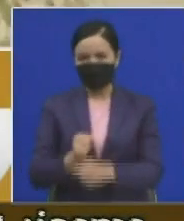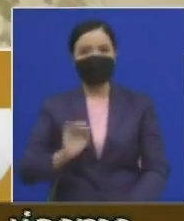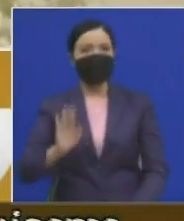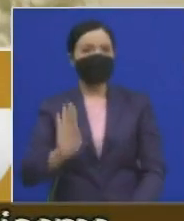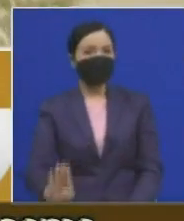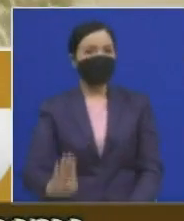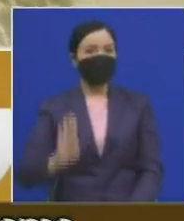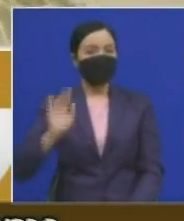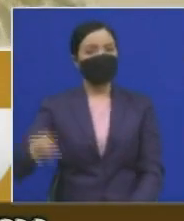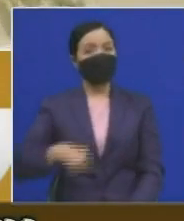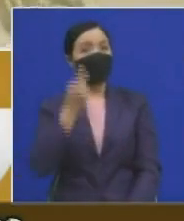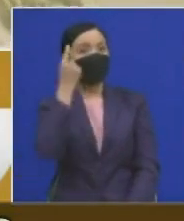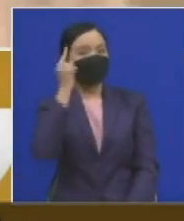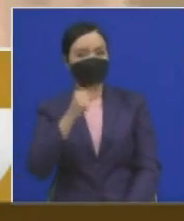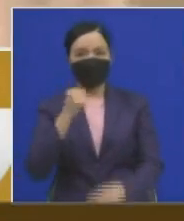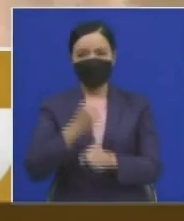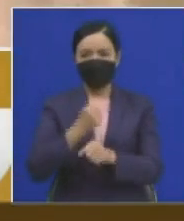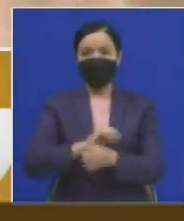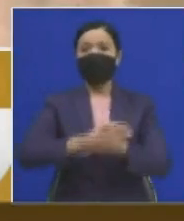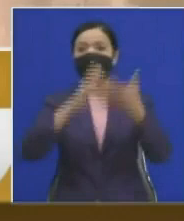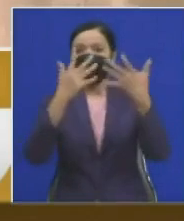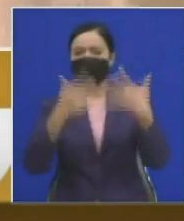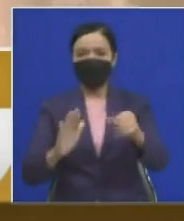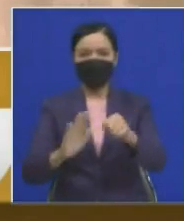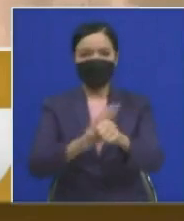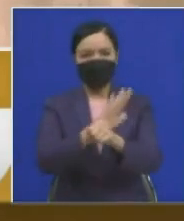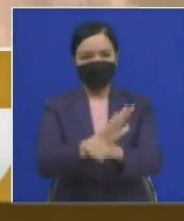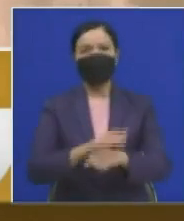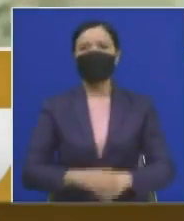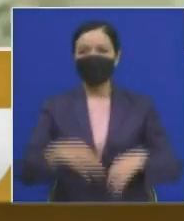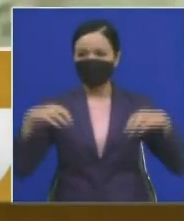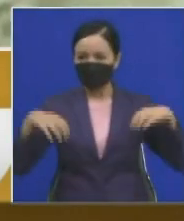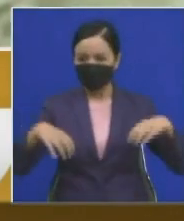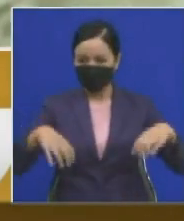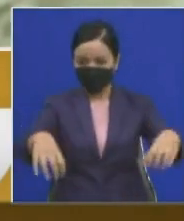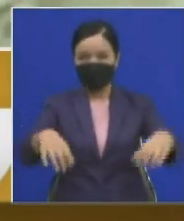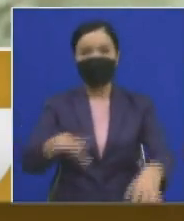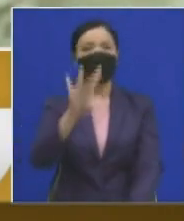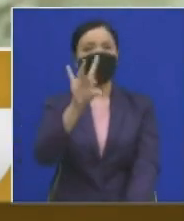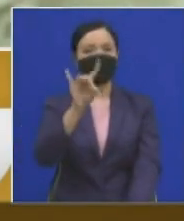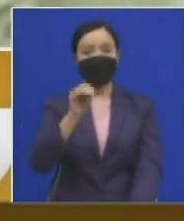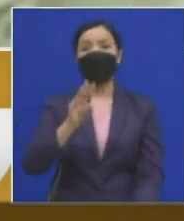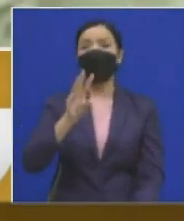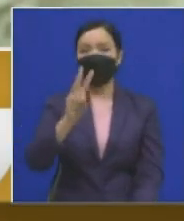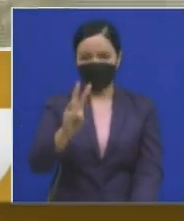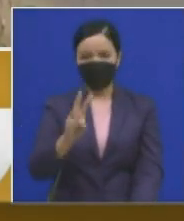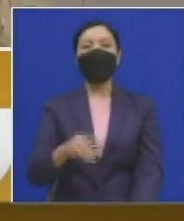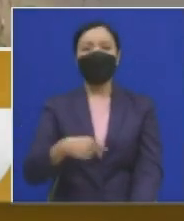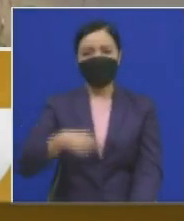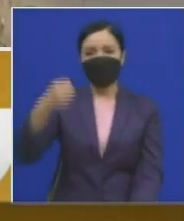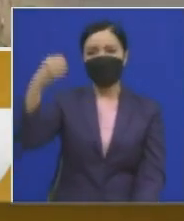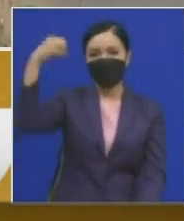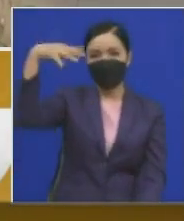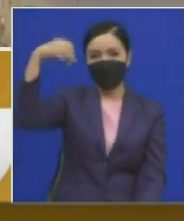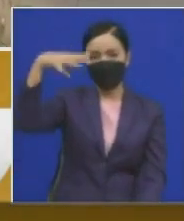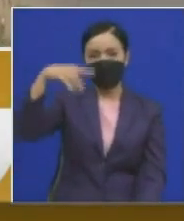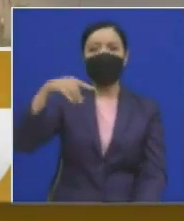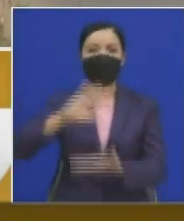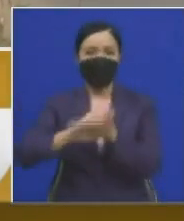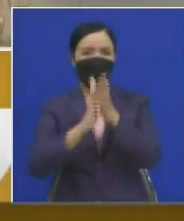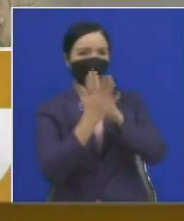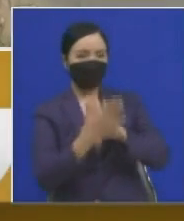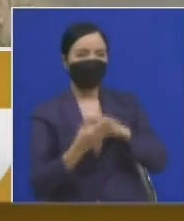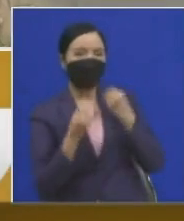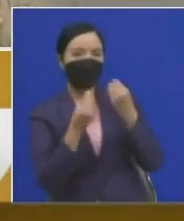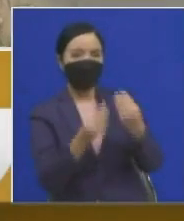ริษัทนะคะคาดว่าถ้าเกิดวาสรางเสรจสมบูณ์สถานีไฟ้าทั้ง 86 แ่งเนี่ยจะสามารถผลิไฟฟาพลังงานแงอาทิตย์